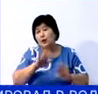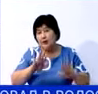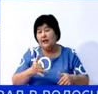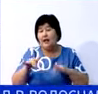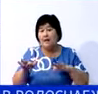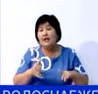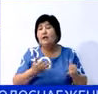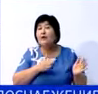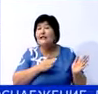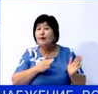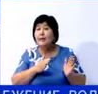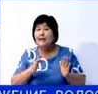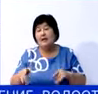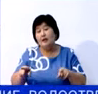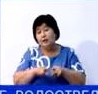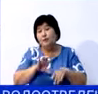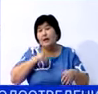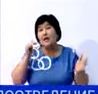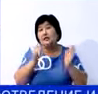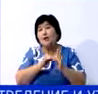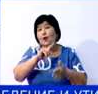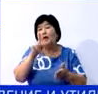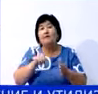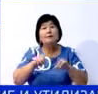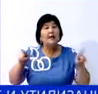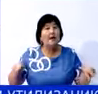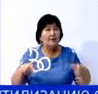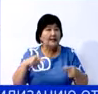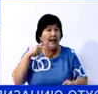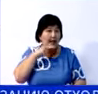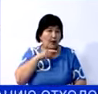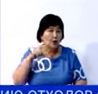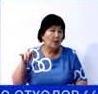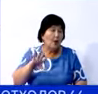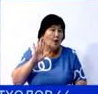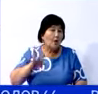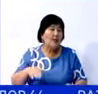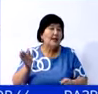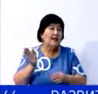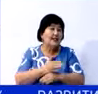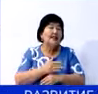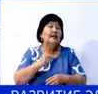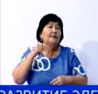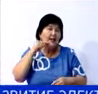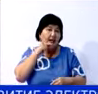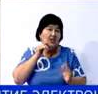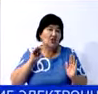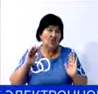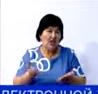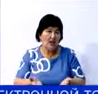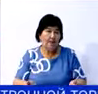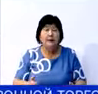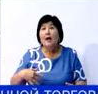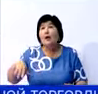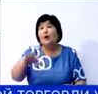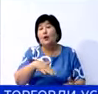ее стабилизации. Также были затронуты вопросы восстановления экономики региона после снятия ограничений. В